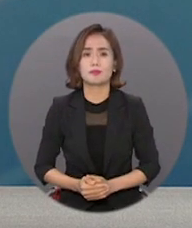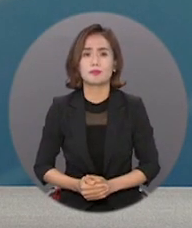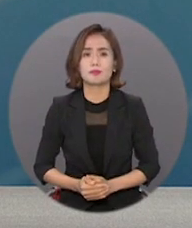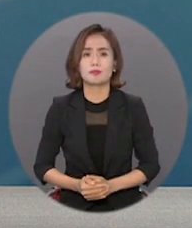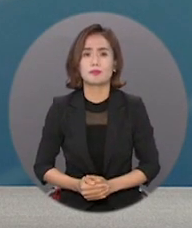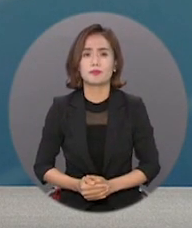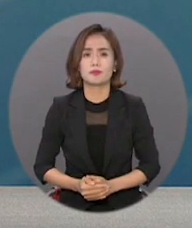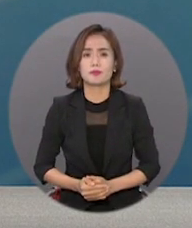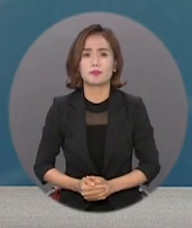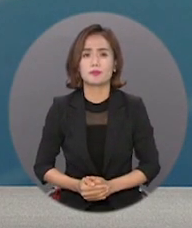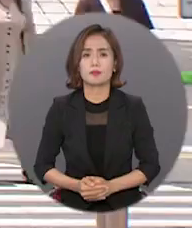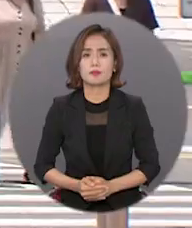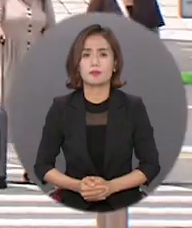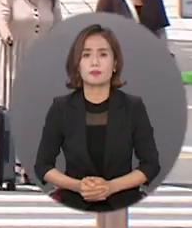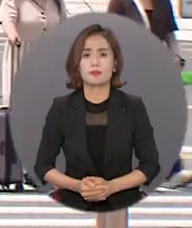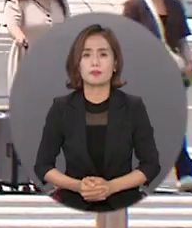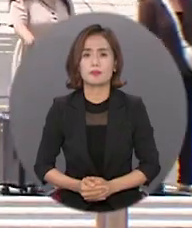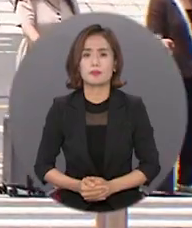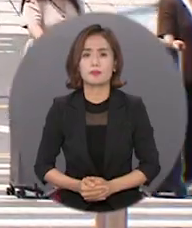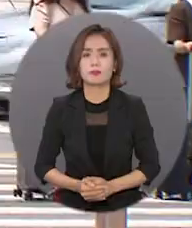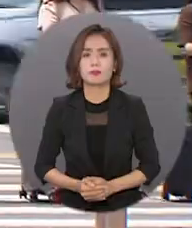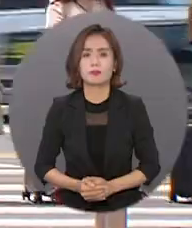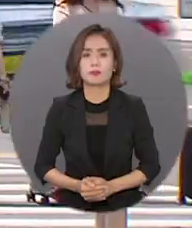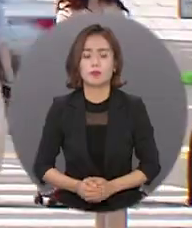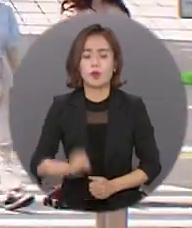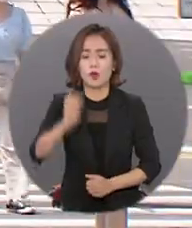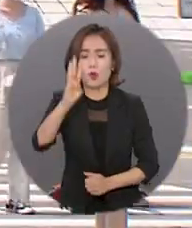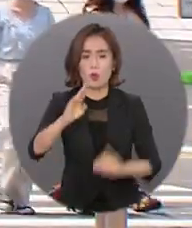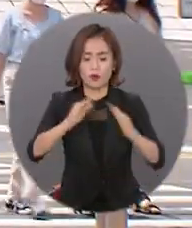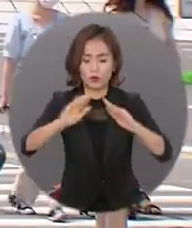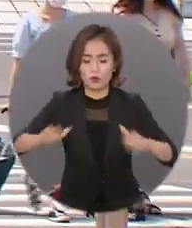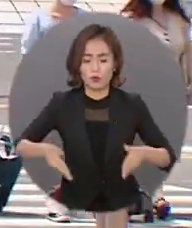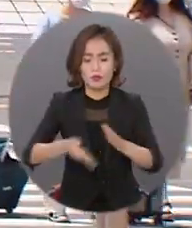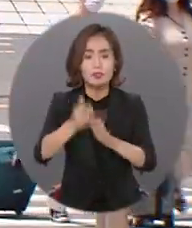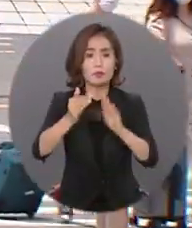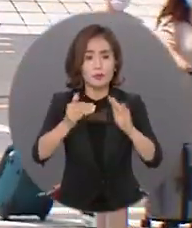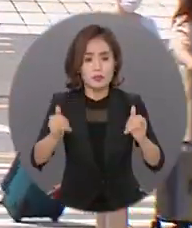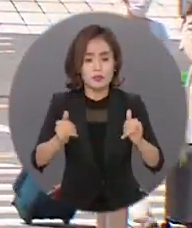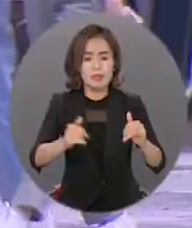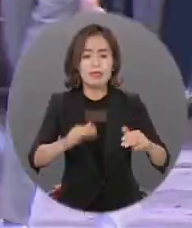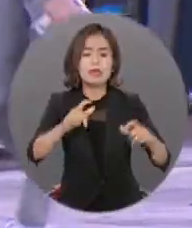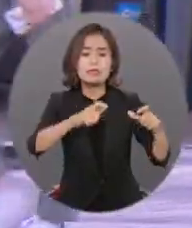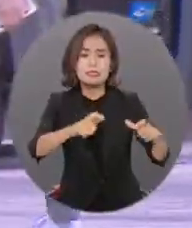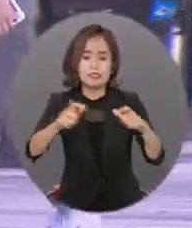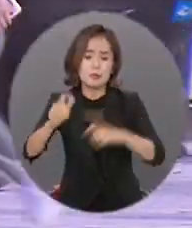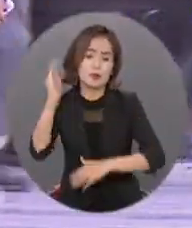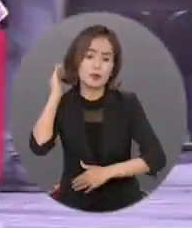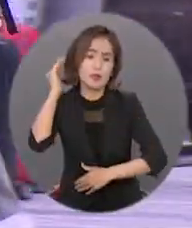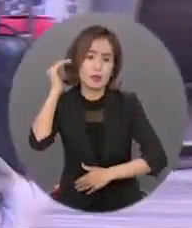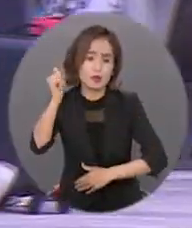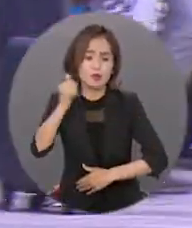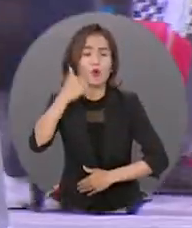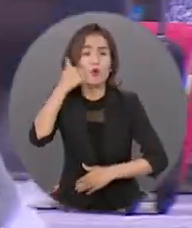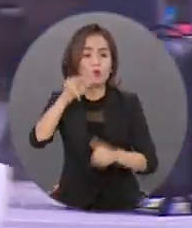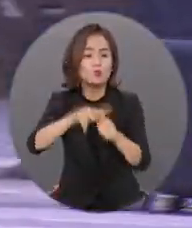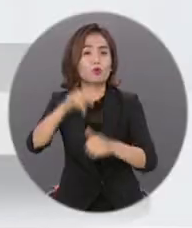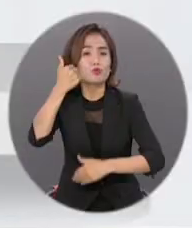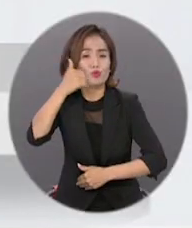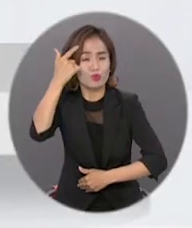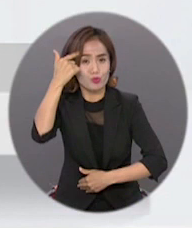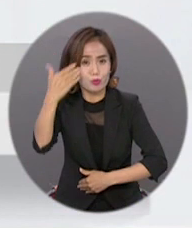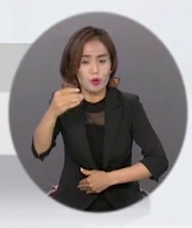기자의 보도입니다 광주전남 c 도민들에게 지역별 대선후보 선호도 를 물어봤습니다